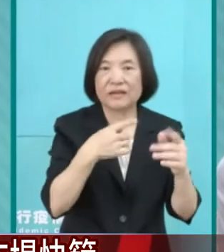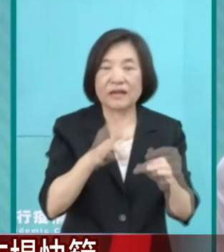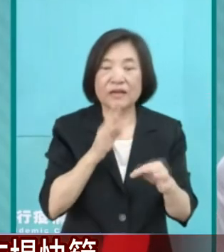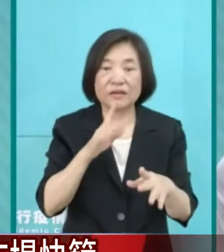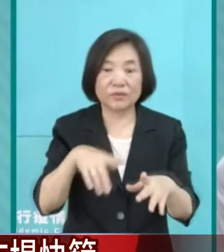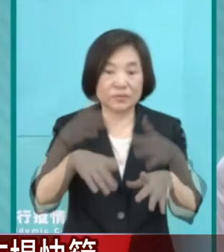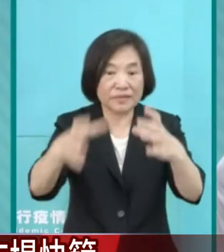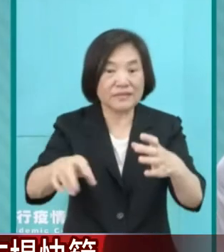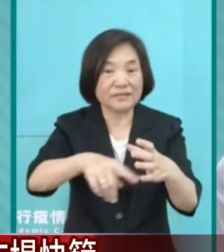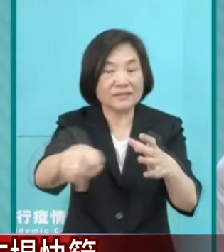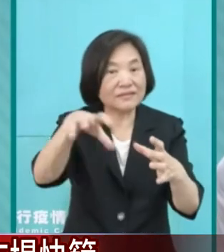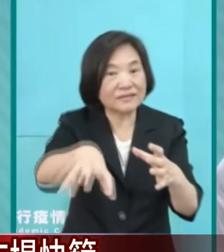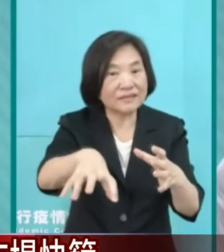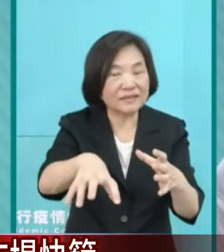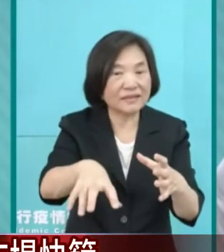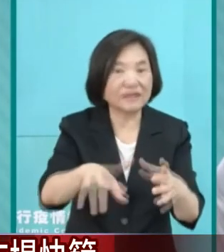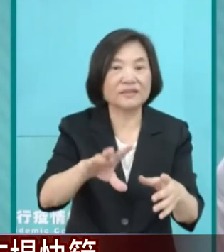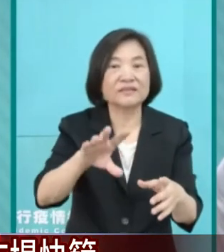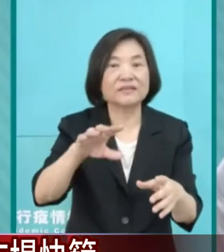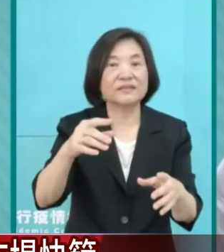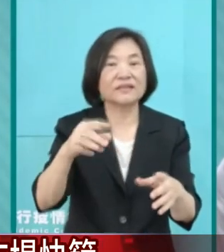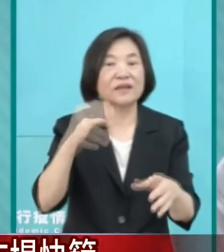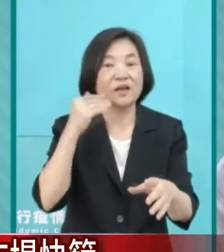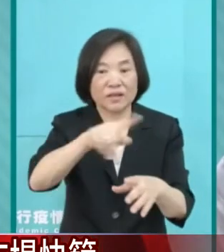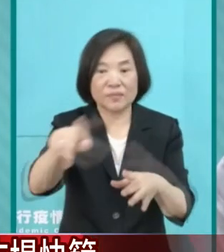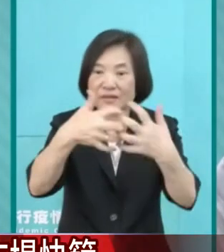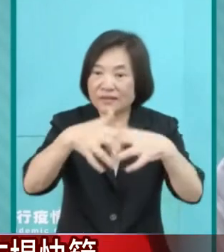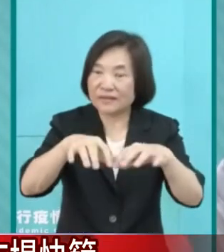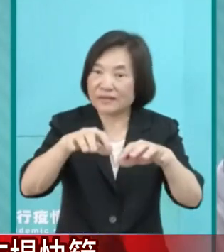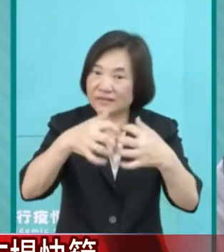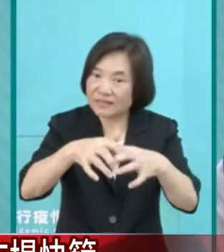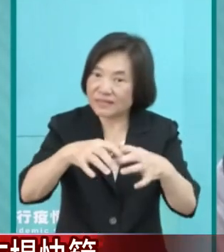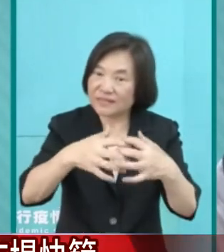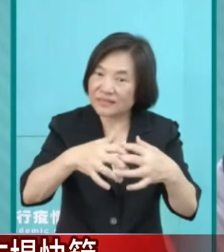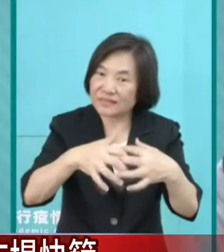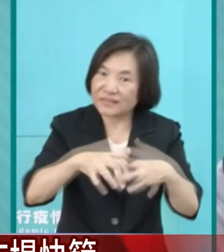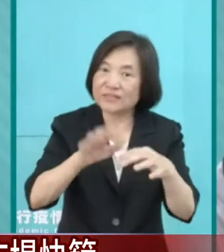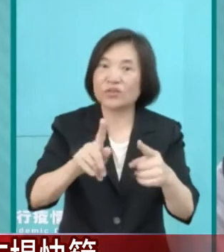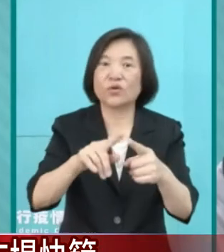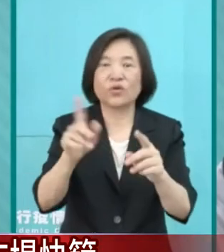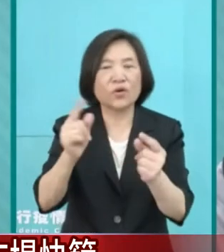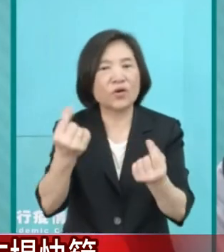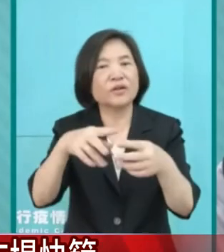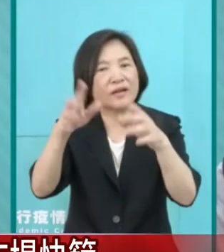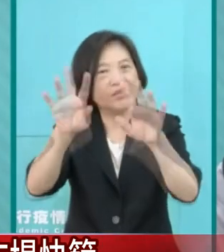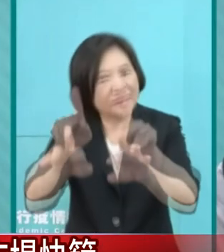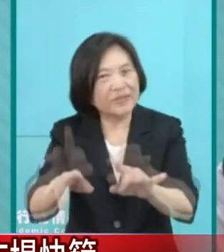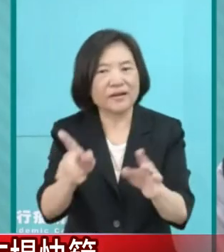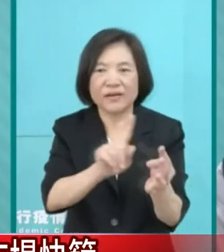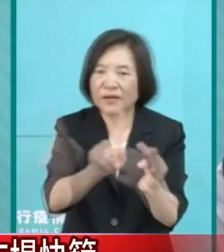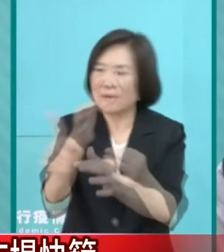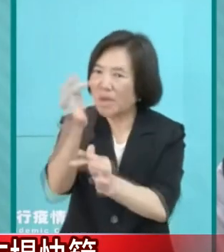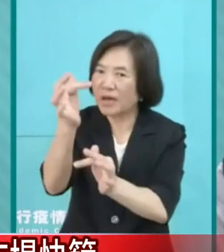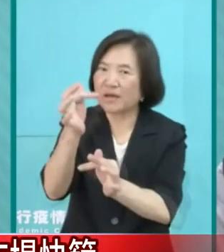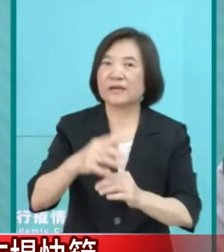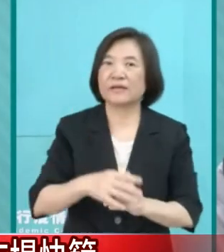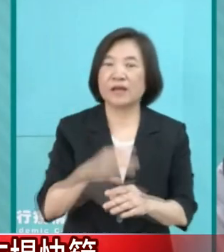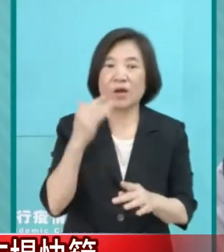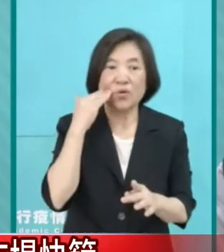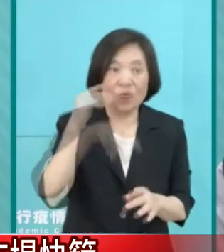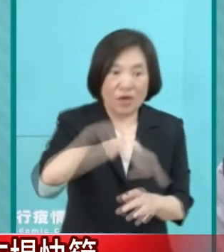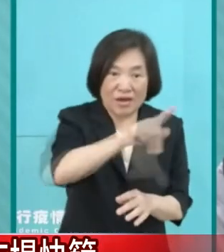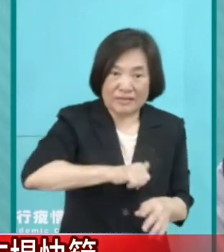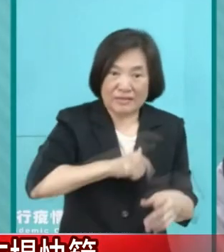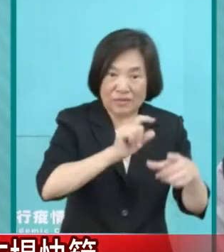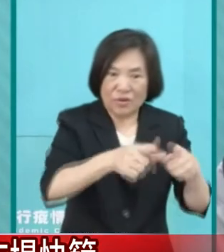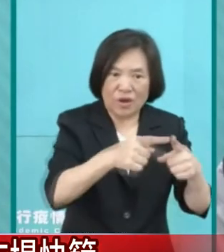脑相关的设备，所以如果没有办法事先造册的话，我们都希望他能到快筛站去。那如果他是比较大规模或数